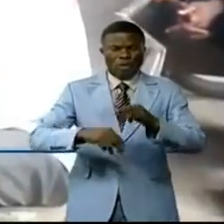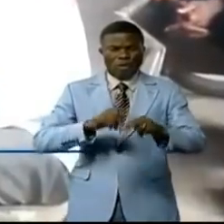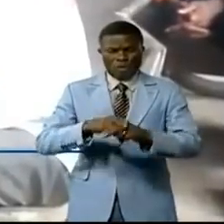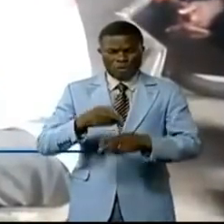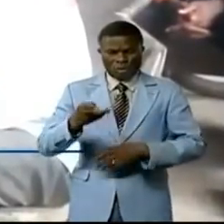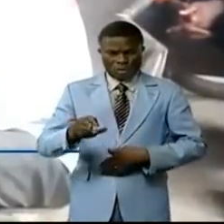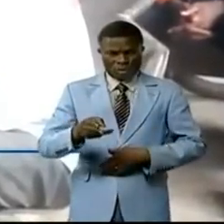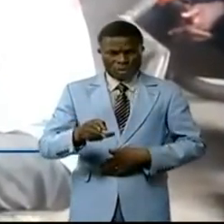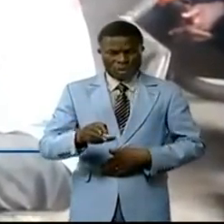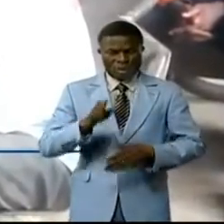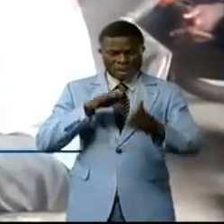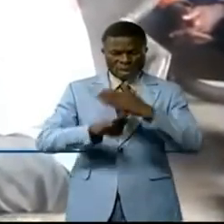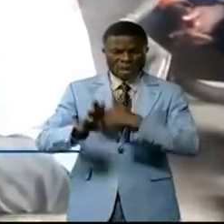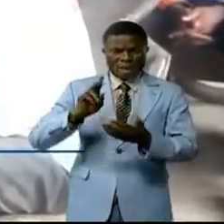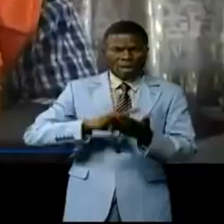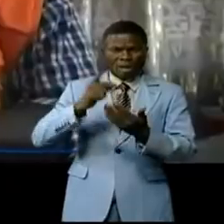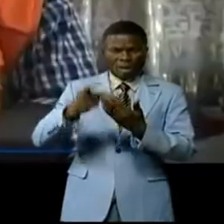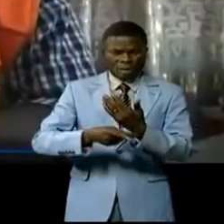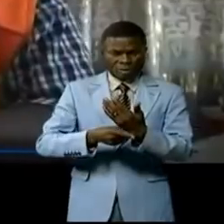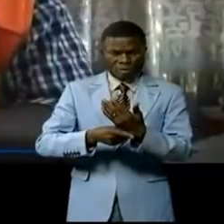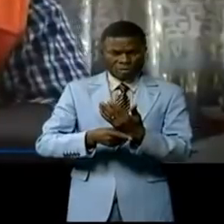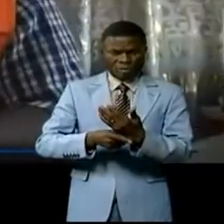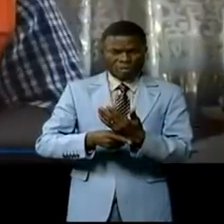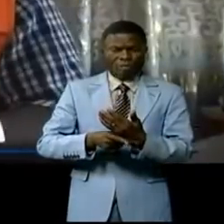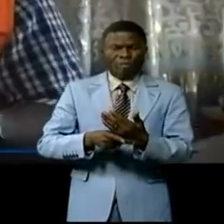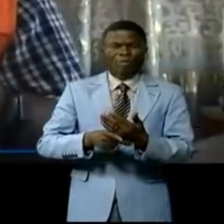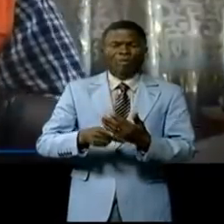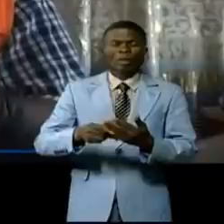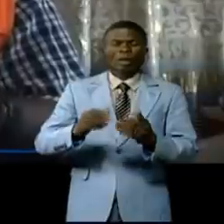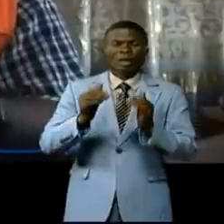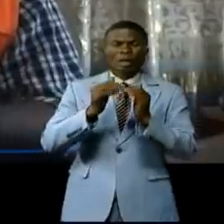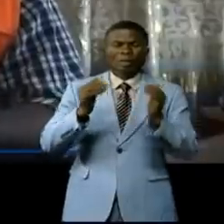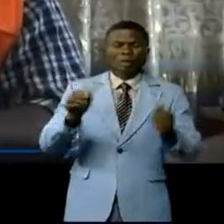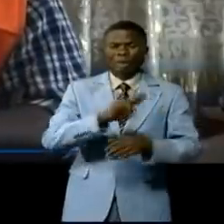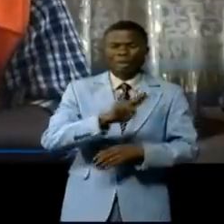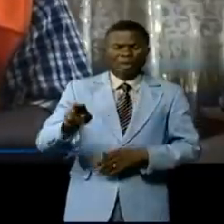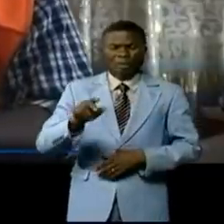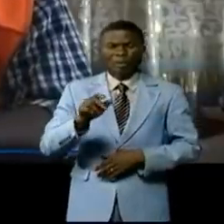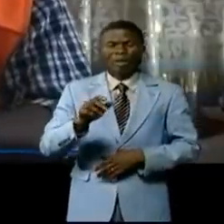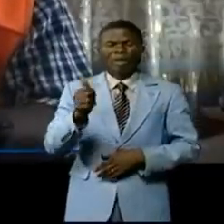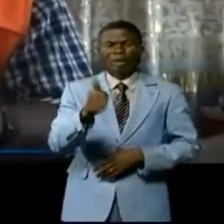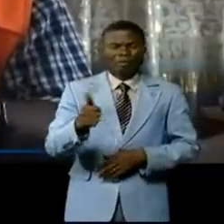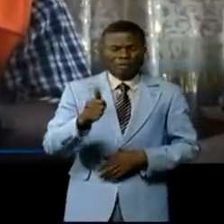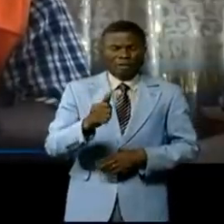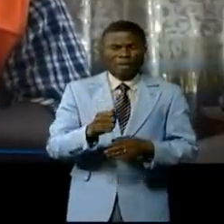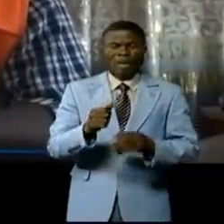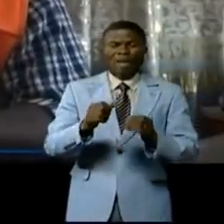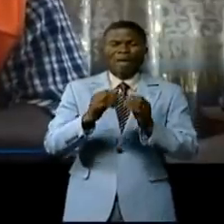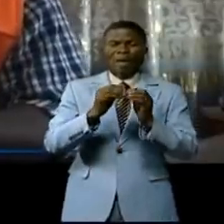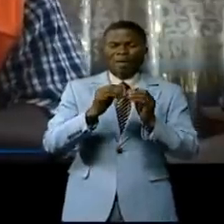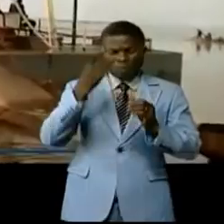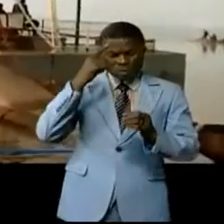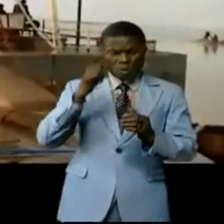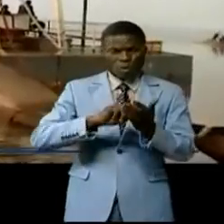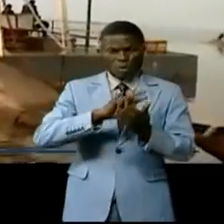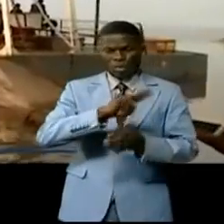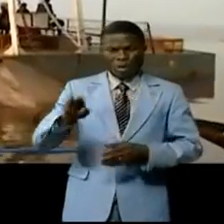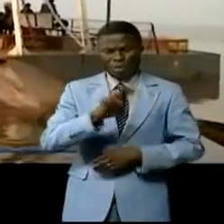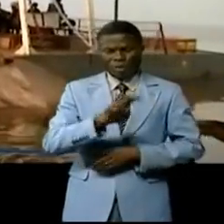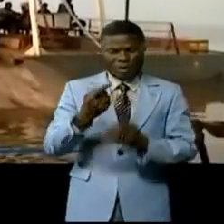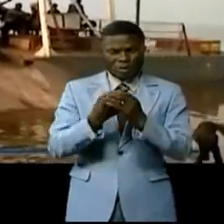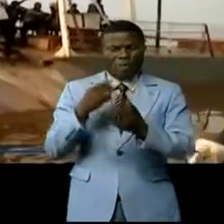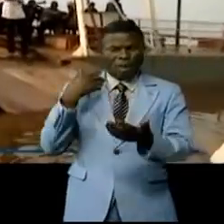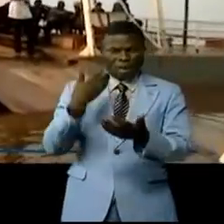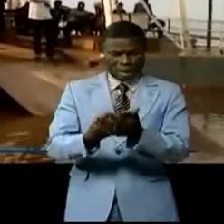c'est souscrit dans le cadre du projet PR 2021. Là, le PR 2022 qui arrive bientôt, espérons que cette route sera